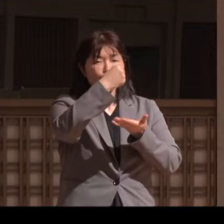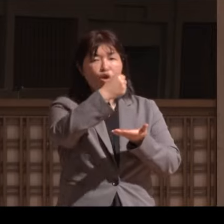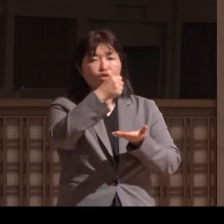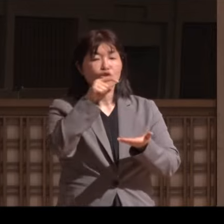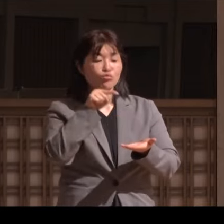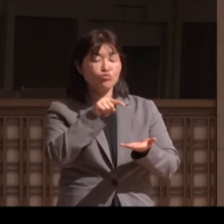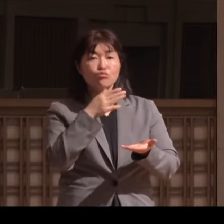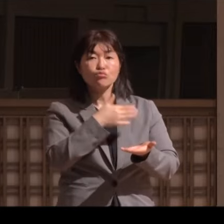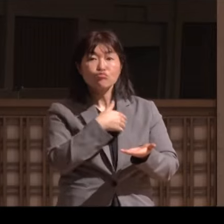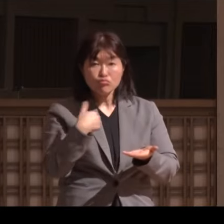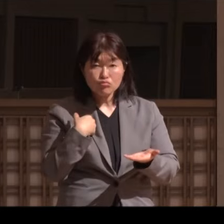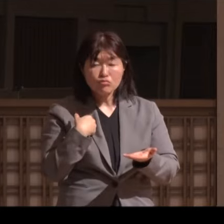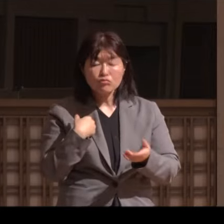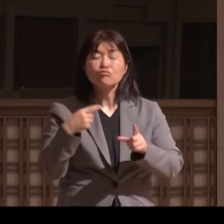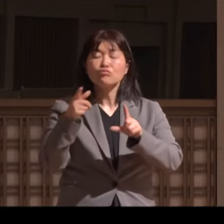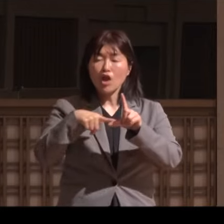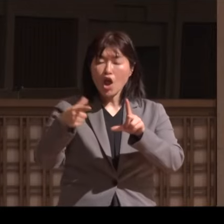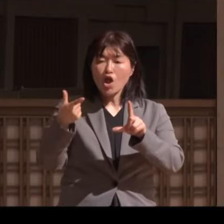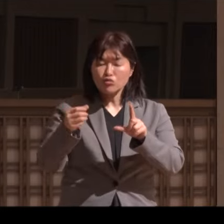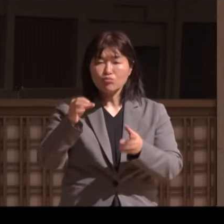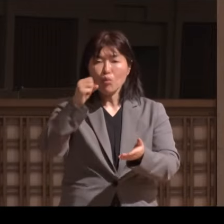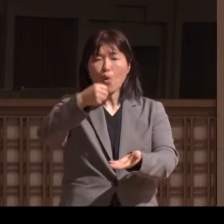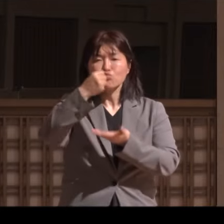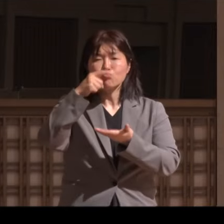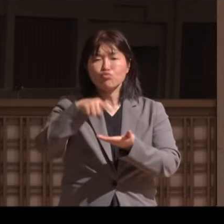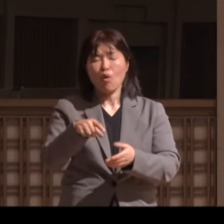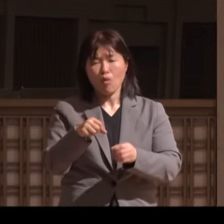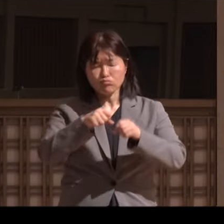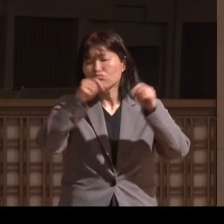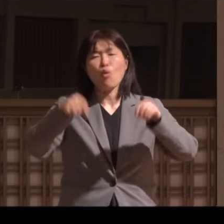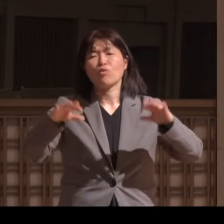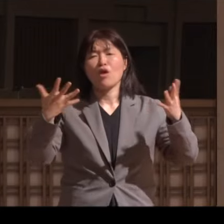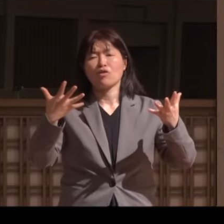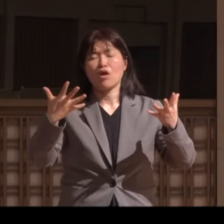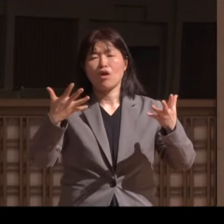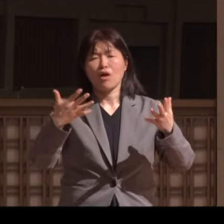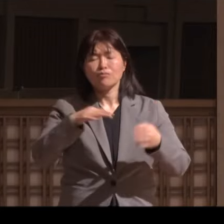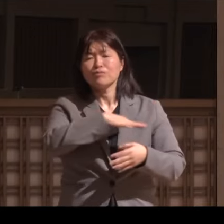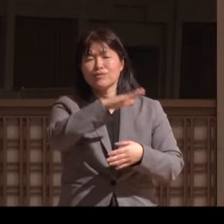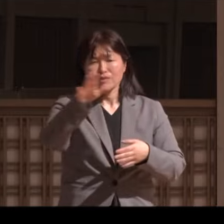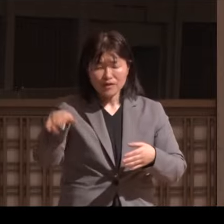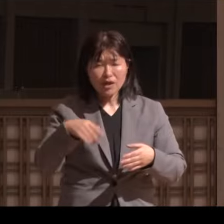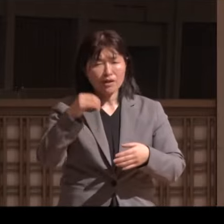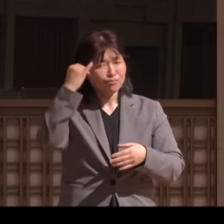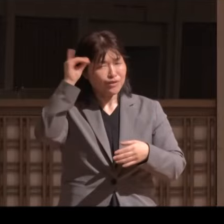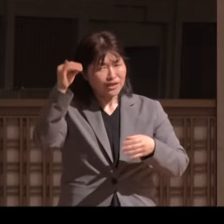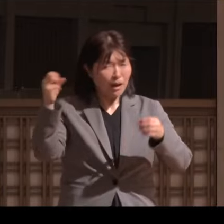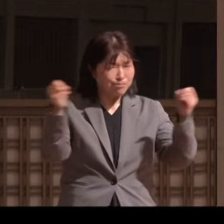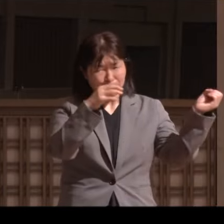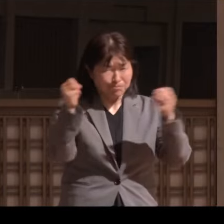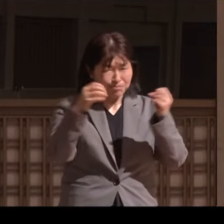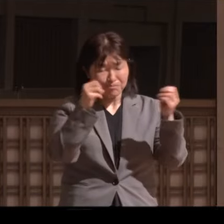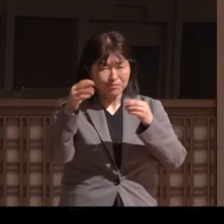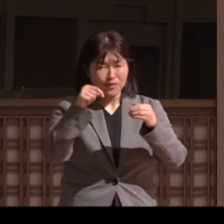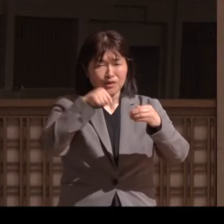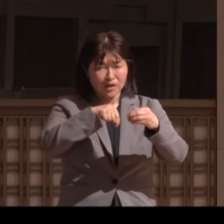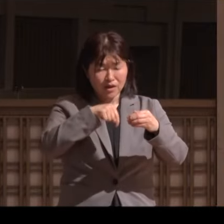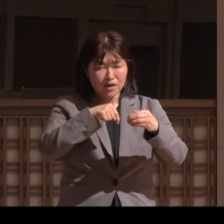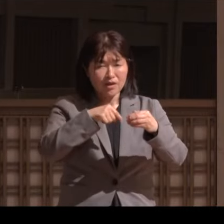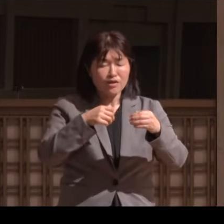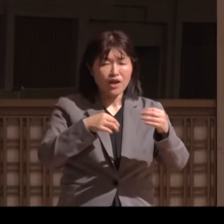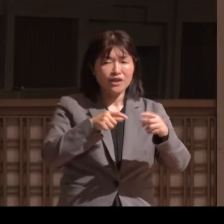かまあのエルモの方でもう収益上げていくのは全然問題ございませんもう皆さんが本当に知恵を出し合いながらですねそういった中で